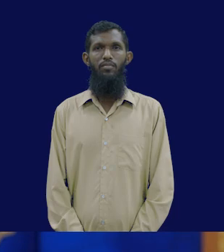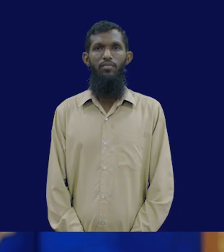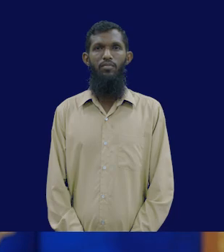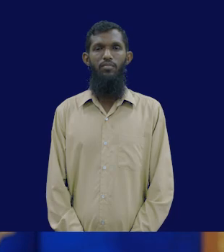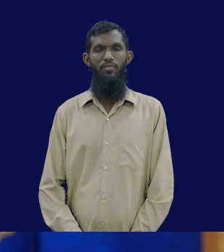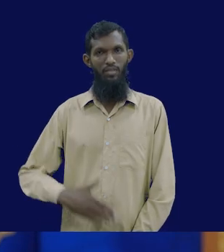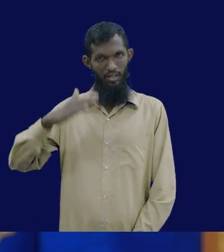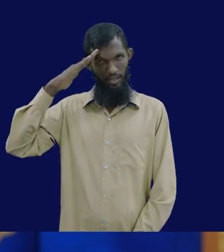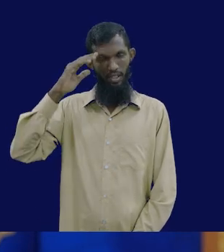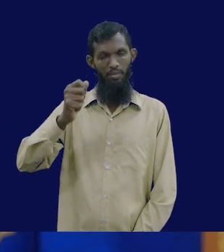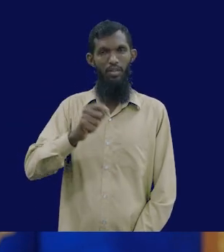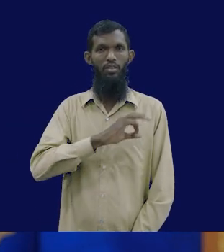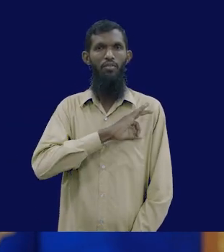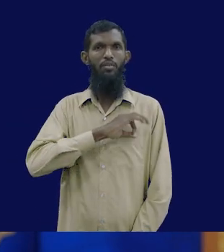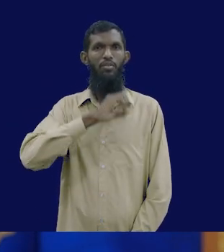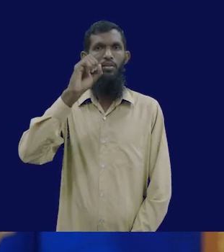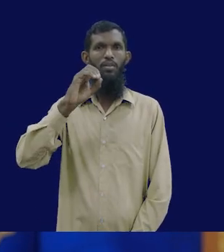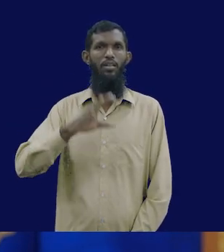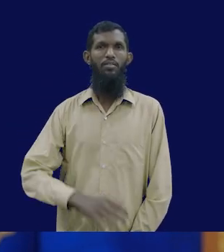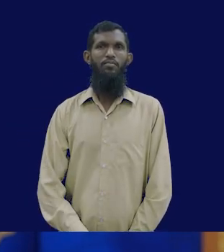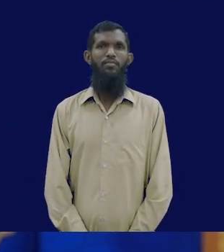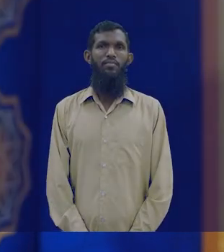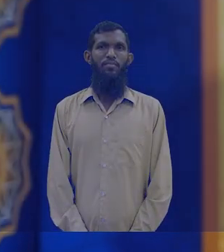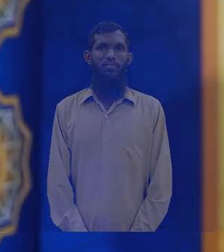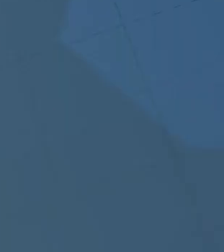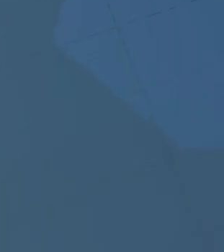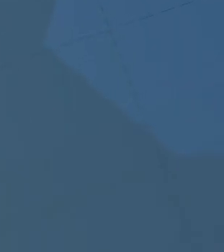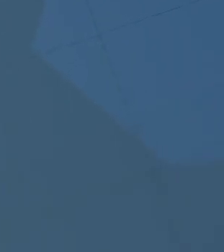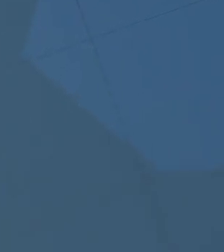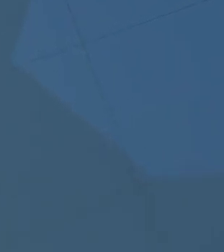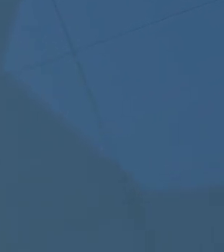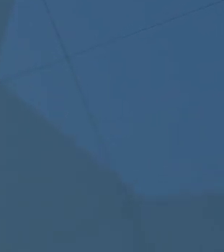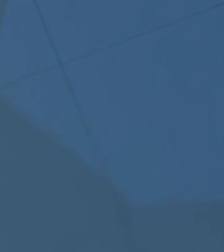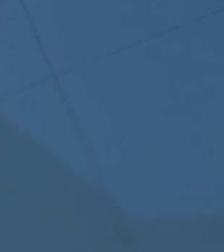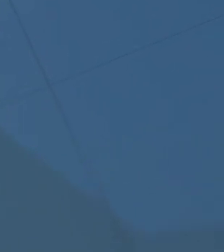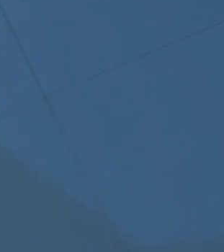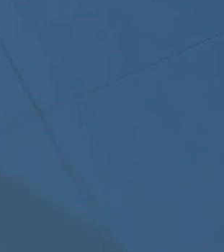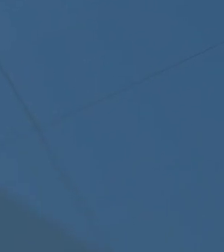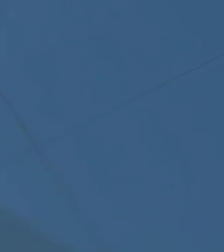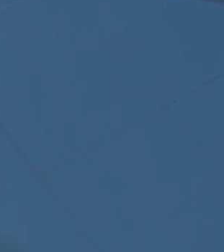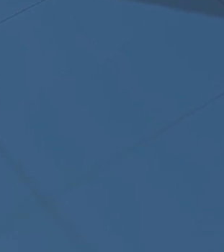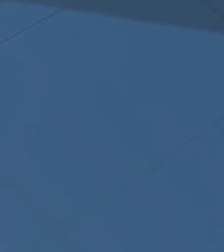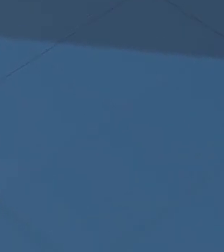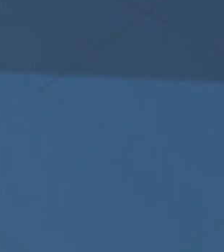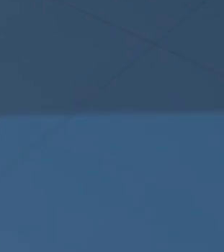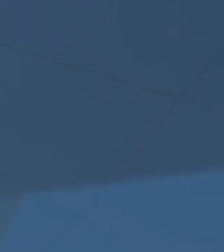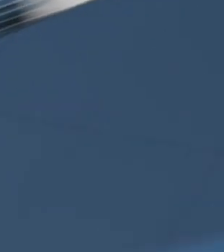نستغفرك ونتوب إليك السلام عليكم ورحمة الله وبركاته